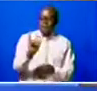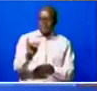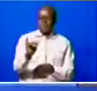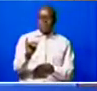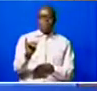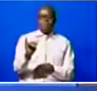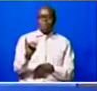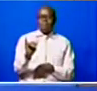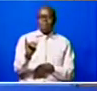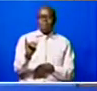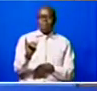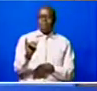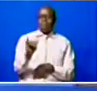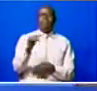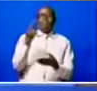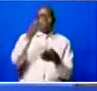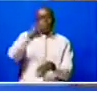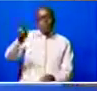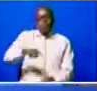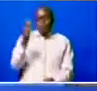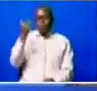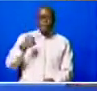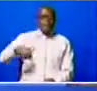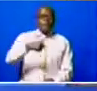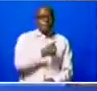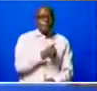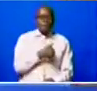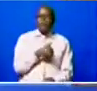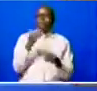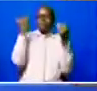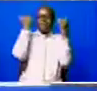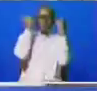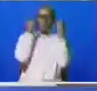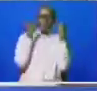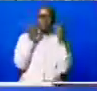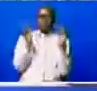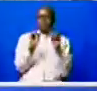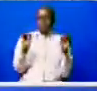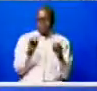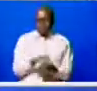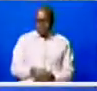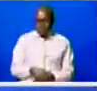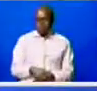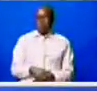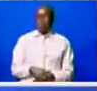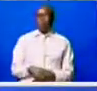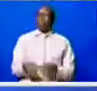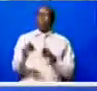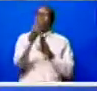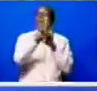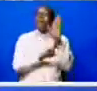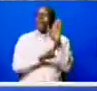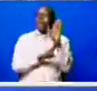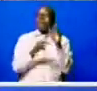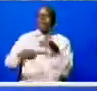for me, it won't be right because we are not in contention with anyone. Kulingana na mwongozo uliotolewa na mahakama ya